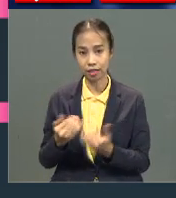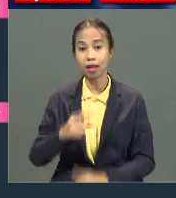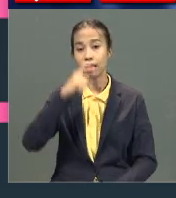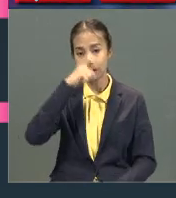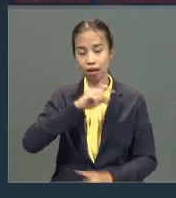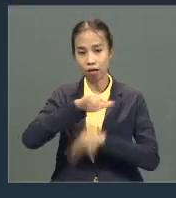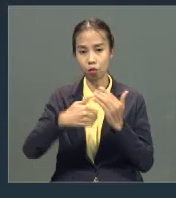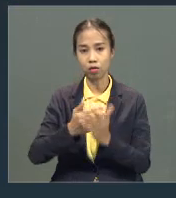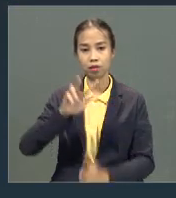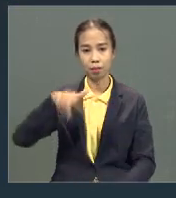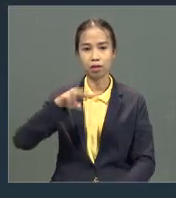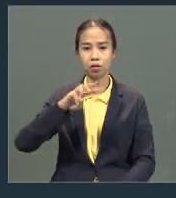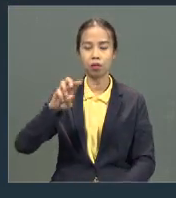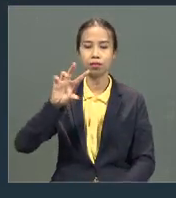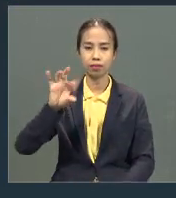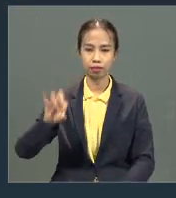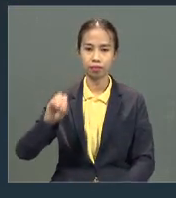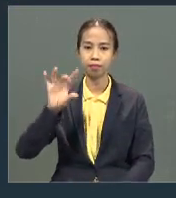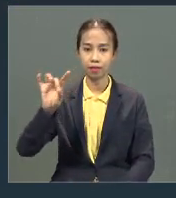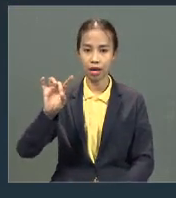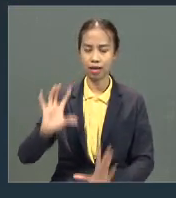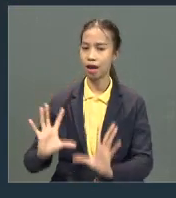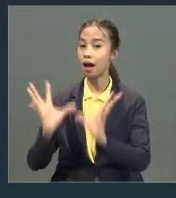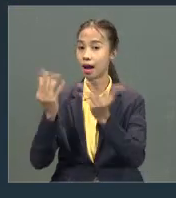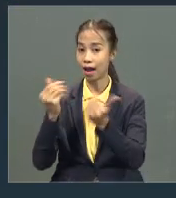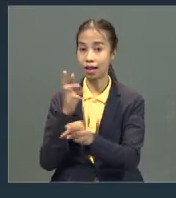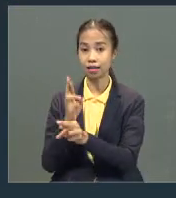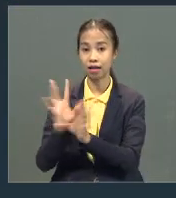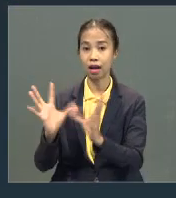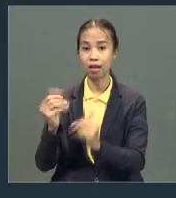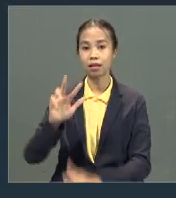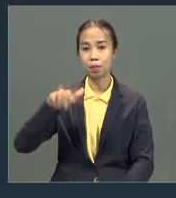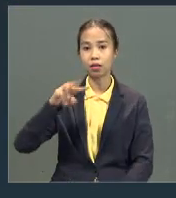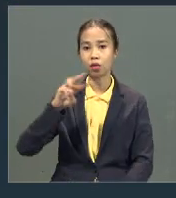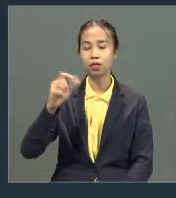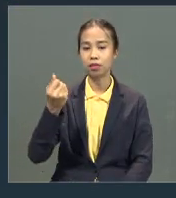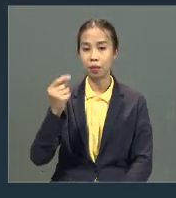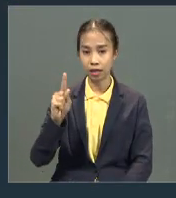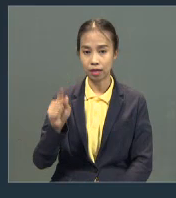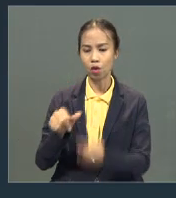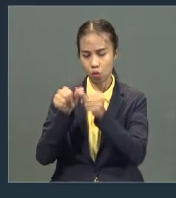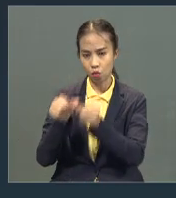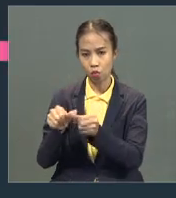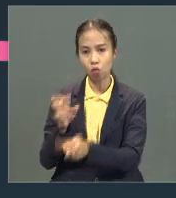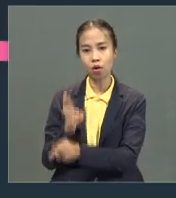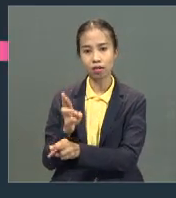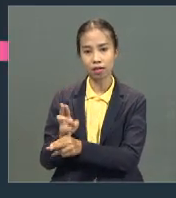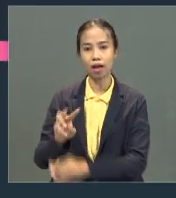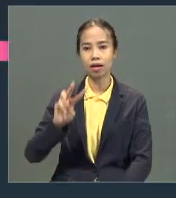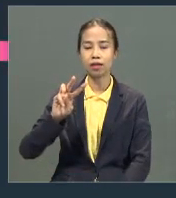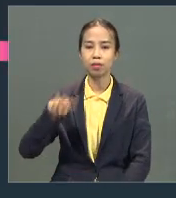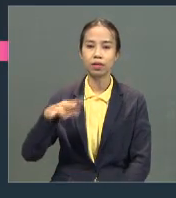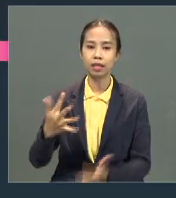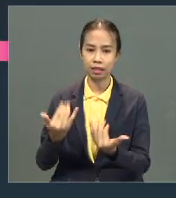กรกฎาคมผลออกมาก็พบเชื้อนะคะรวมยอดสะสมผู้ติดเชื้อของบ้านเรา3298คนรักษาหายแล้ว 3111คนอย่างรักษาตัวอยู่ 129